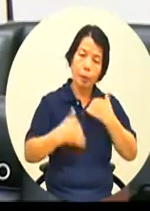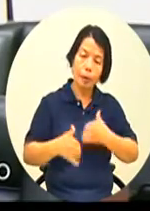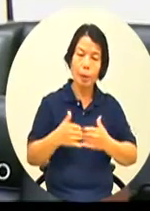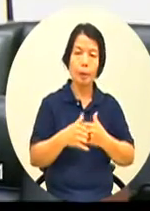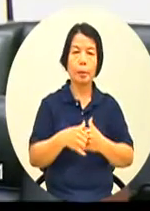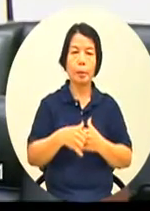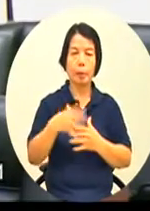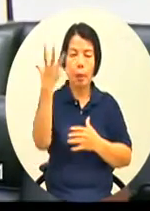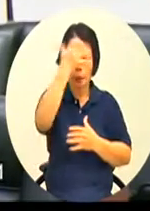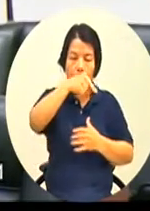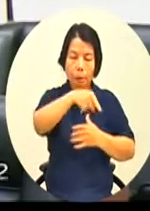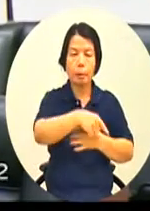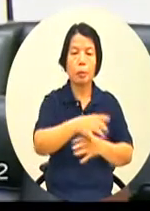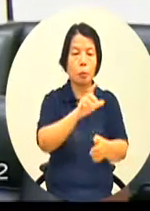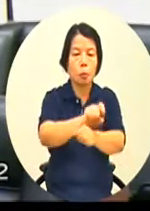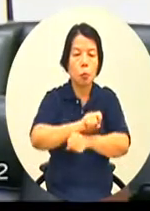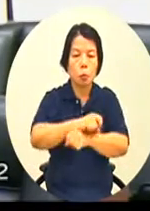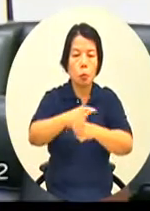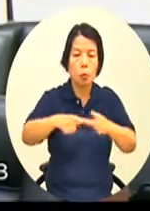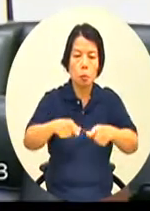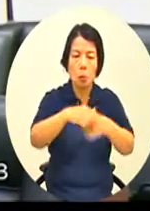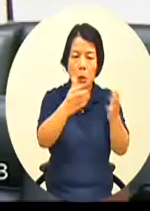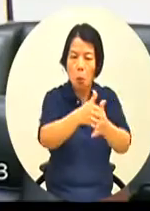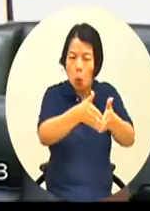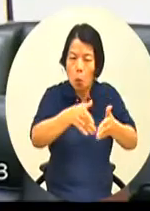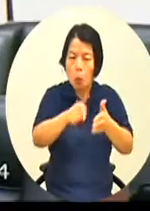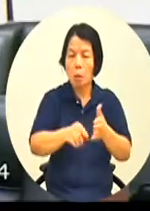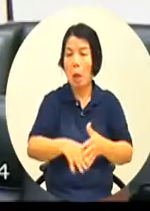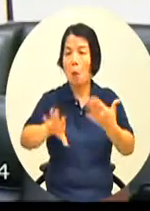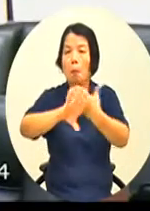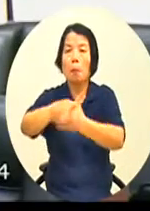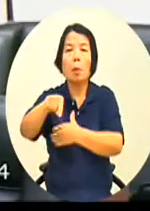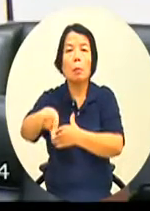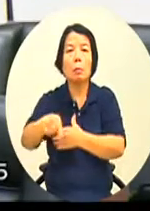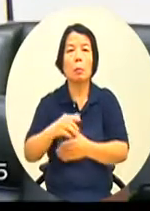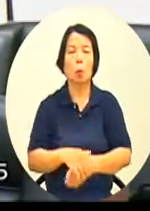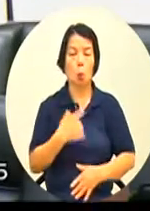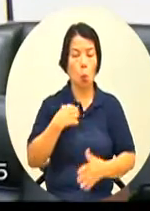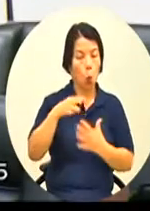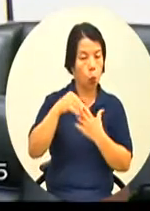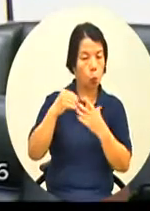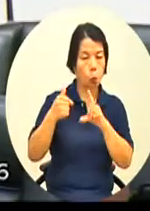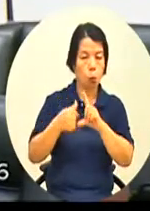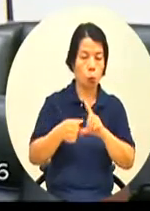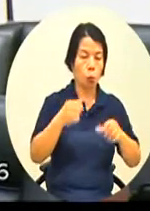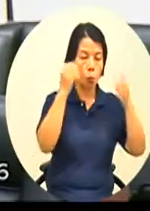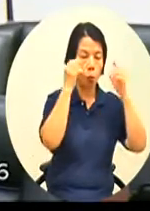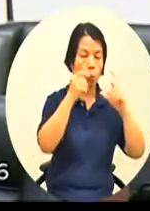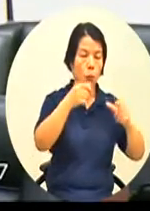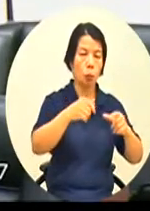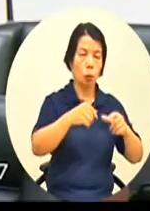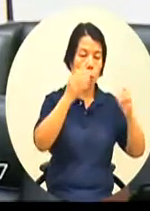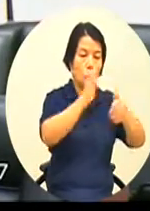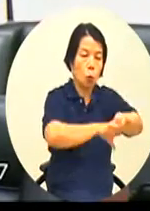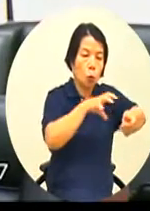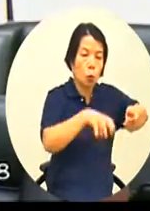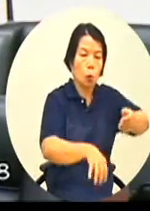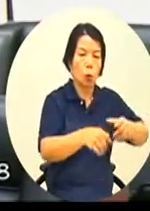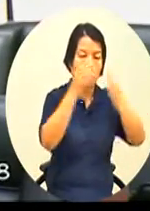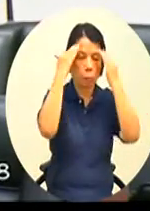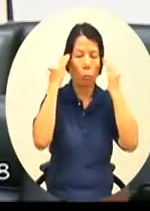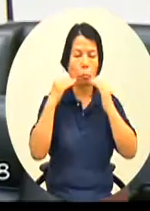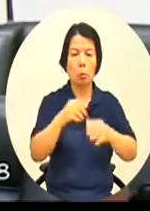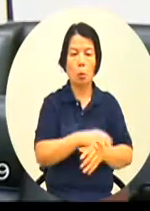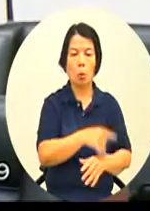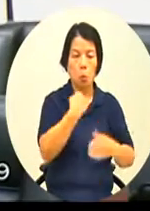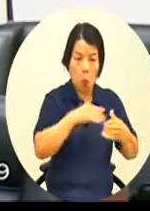地方的需求都这么大了，我可以想象在其他的地方，在我的选区，在左营，在南子，我们随便找一个地方来这样